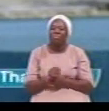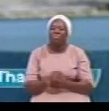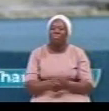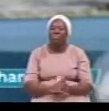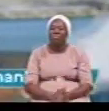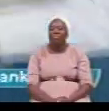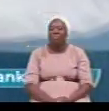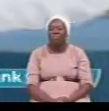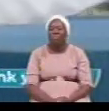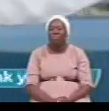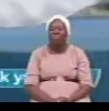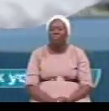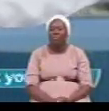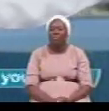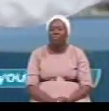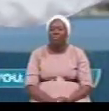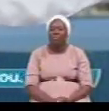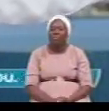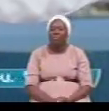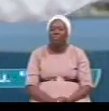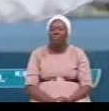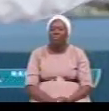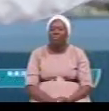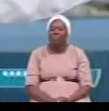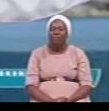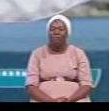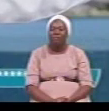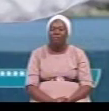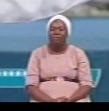nime biuti miramu nizwa kugwembe.